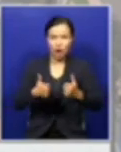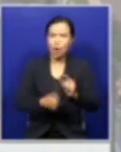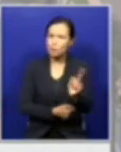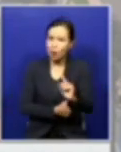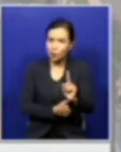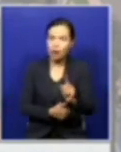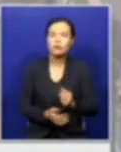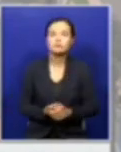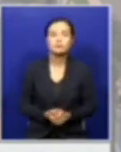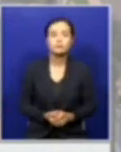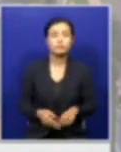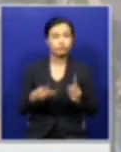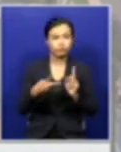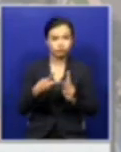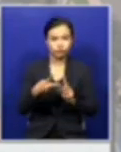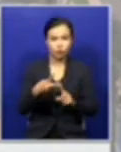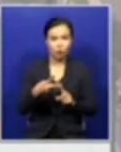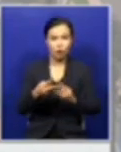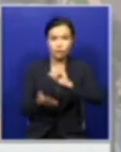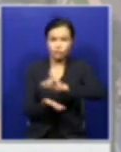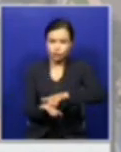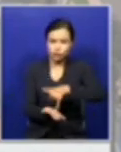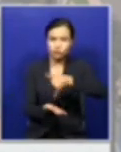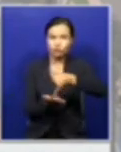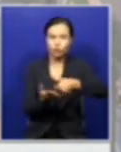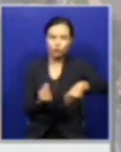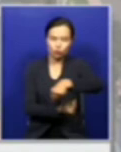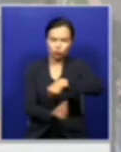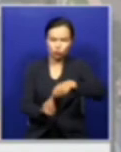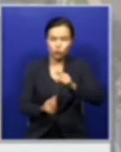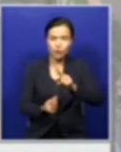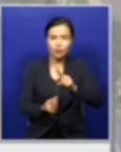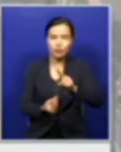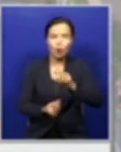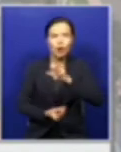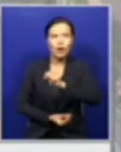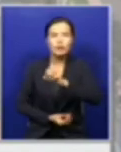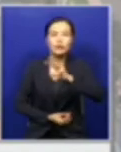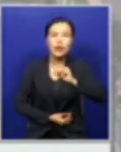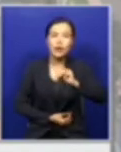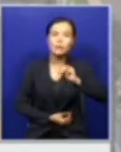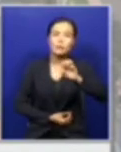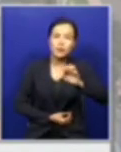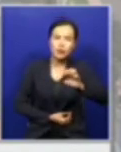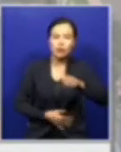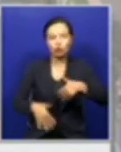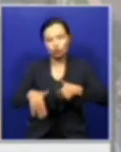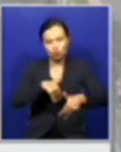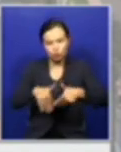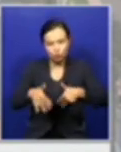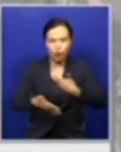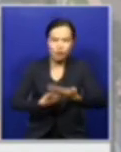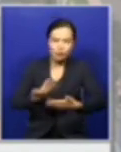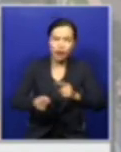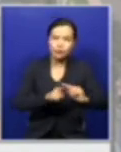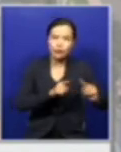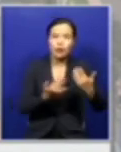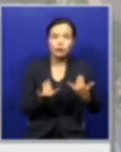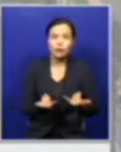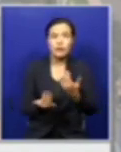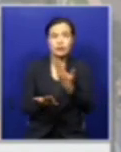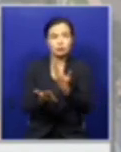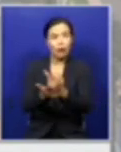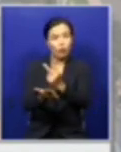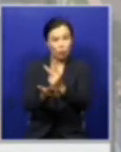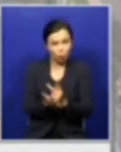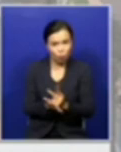ข้อที่2ท่านจะฟื้นฟูธุรกิจขนาดเล็กขนาดน้อยวิสาหกิจชุมชนที่วันนี้เขากู้ยืมร้อยละ5นะคะท่